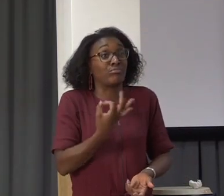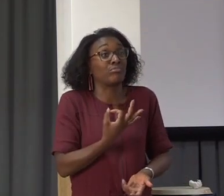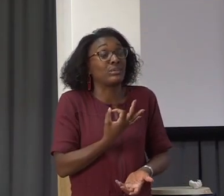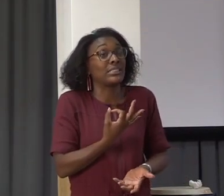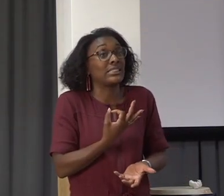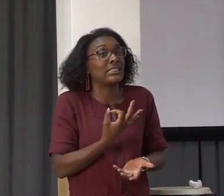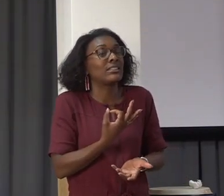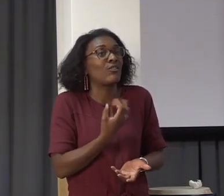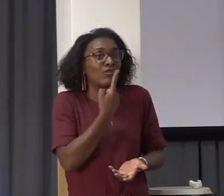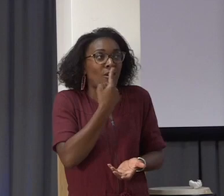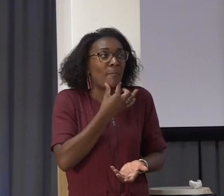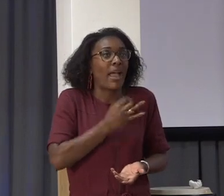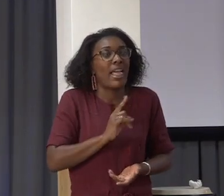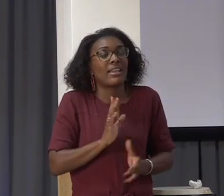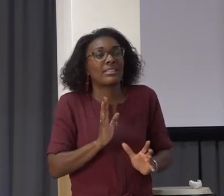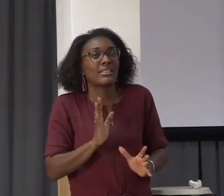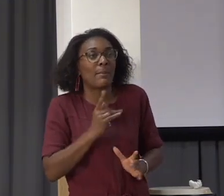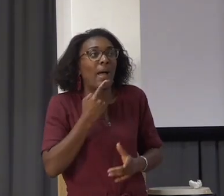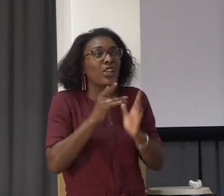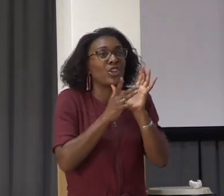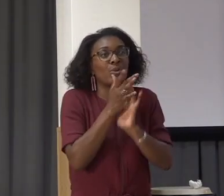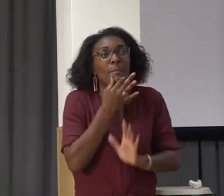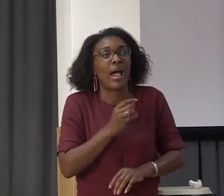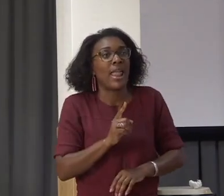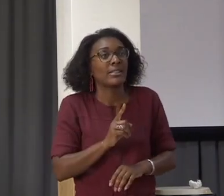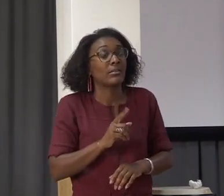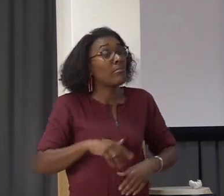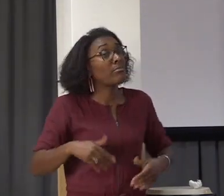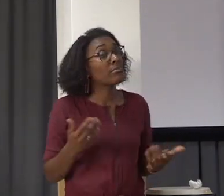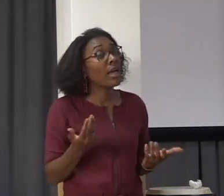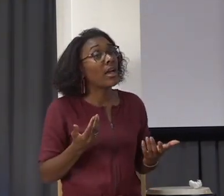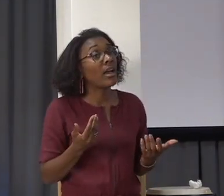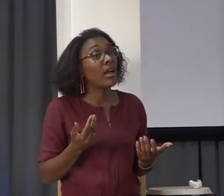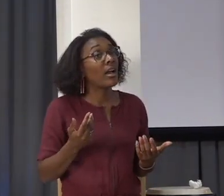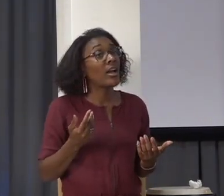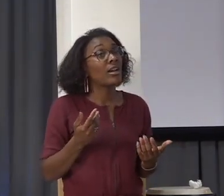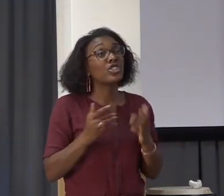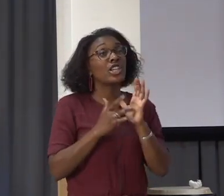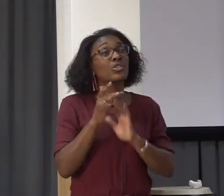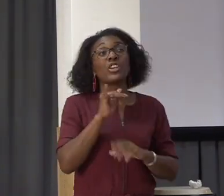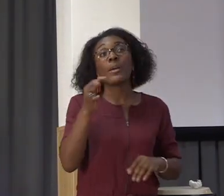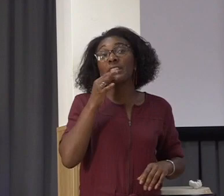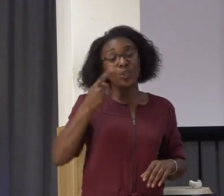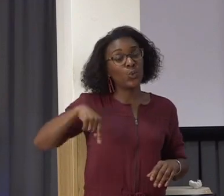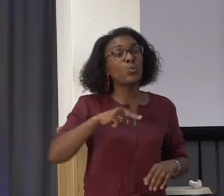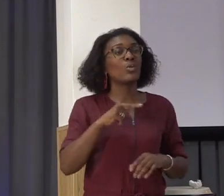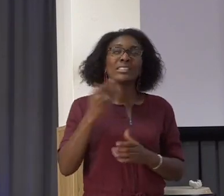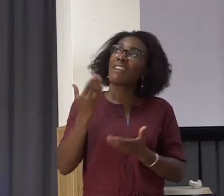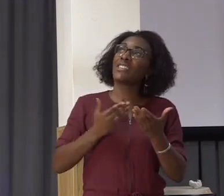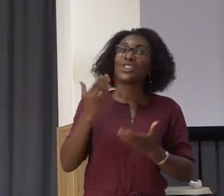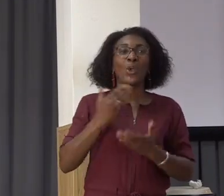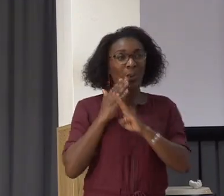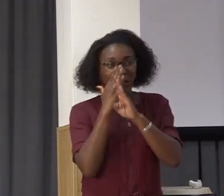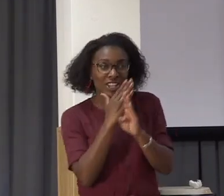rendre, on ne va pas se sentir très à l'aise. Mais le Seigneur ne nous a pas appelés à être des disciples secrets. Parce